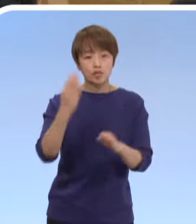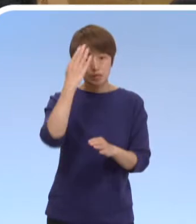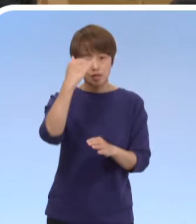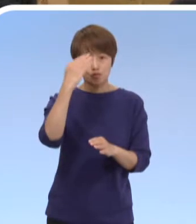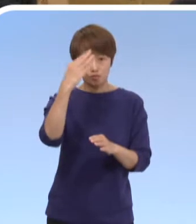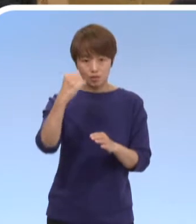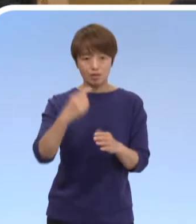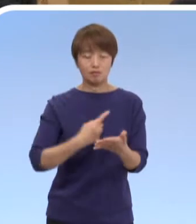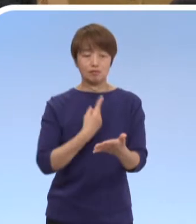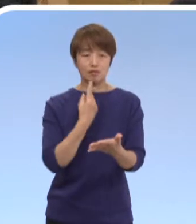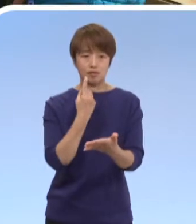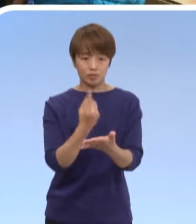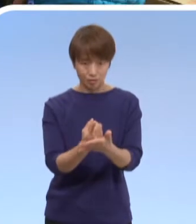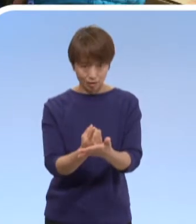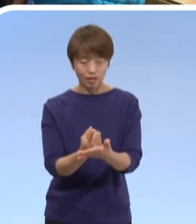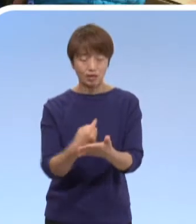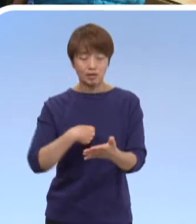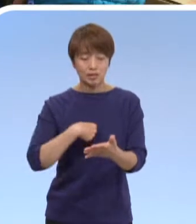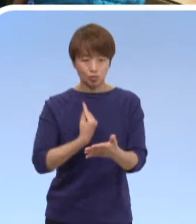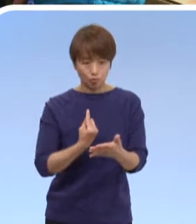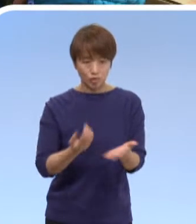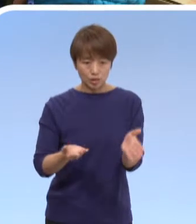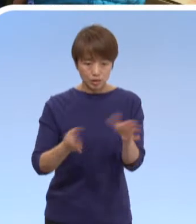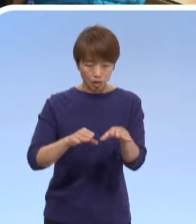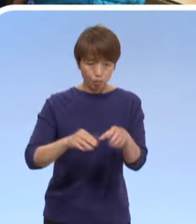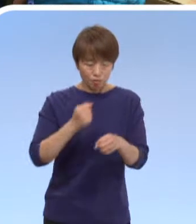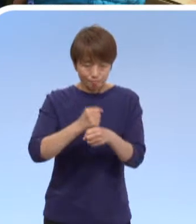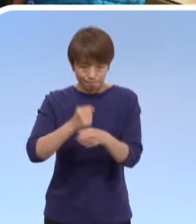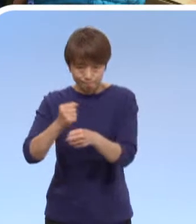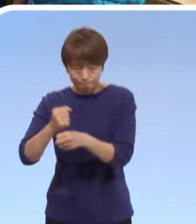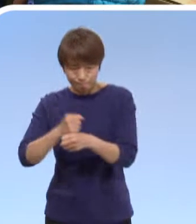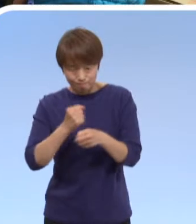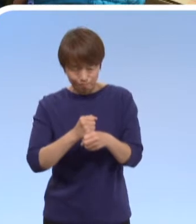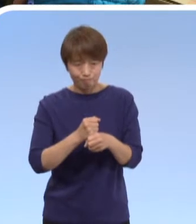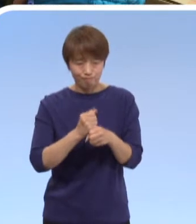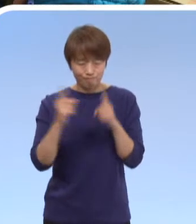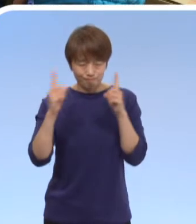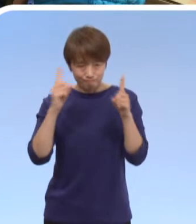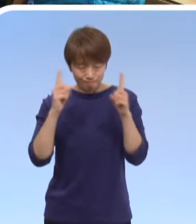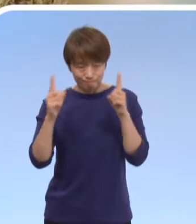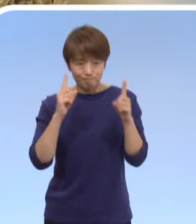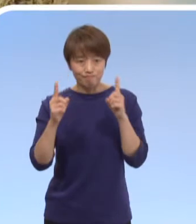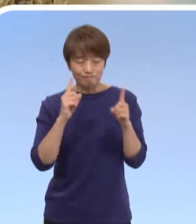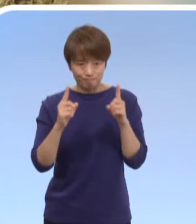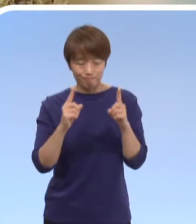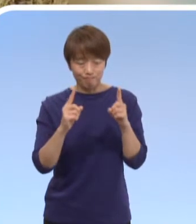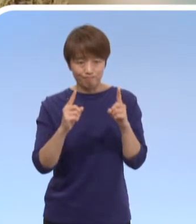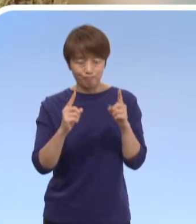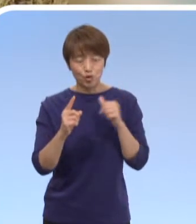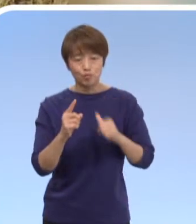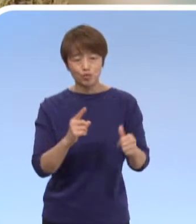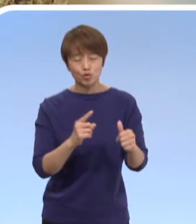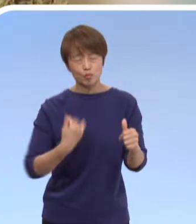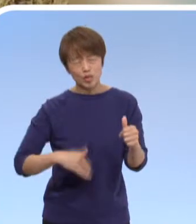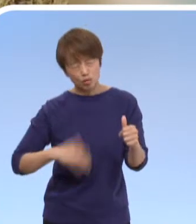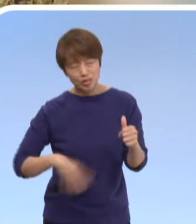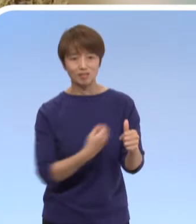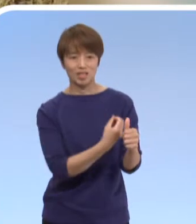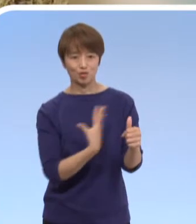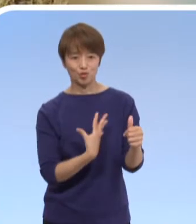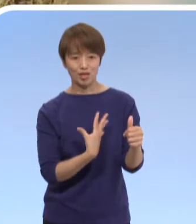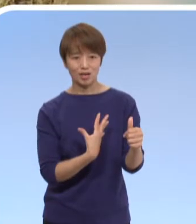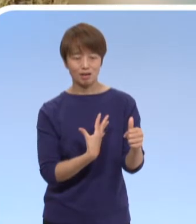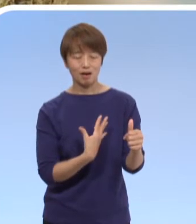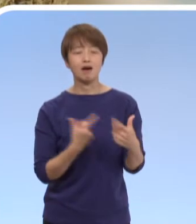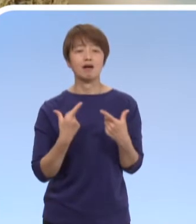があるよって言って、自分たちで段ボールでトンネルを作ったりキャタピラーしたりとかで、子供がすごく面白かった